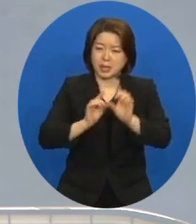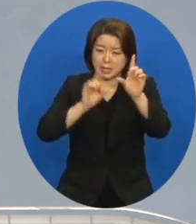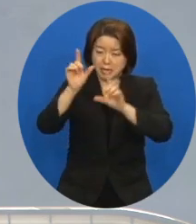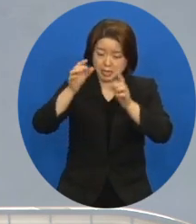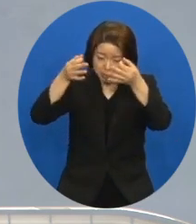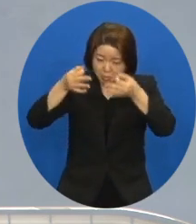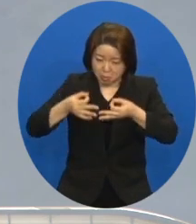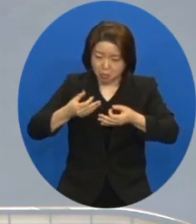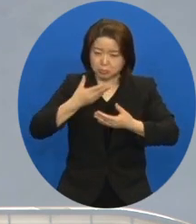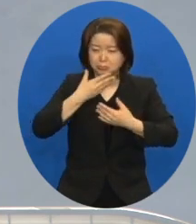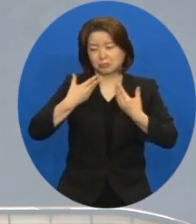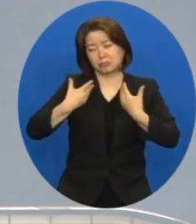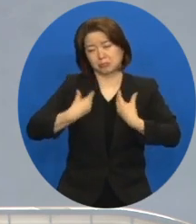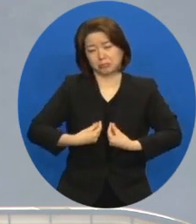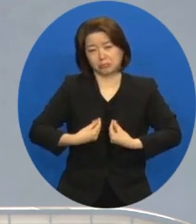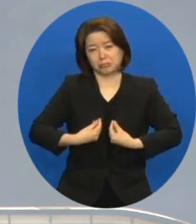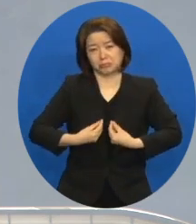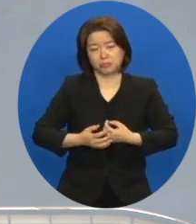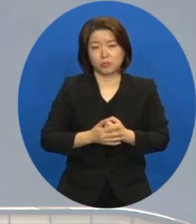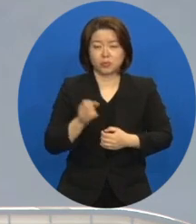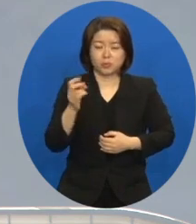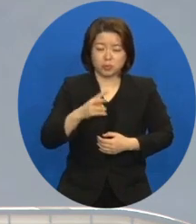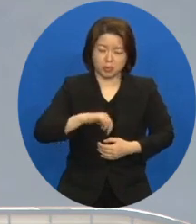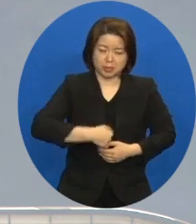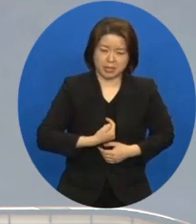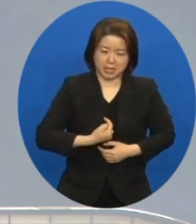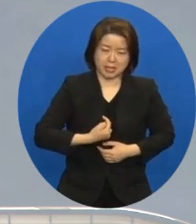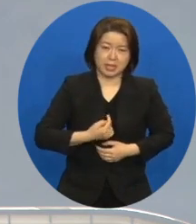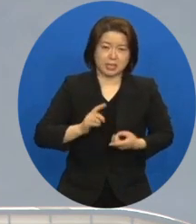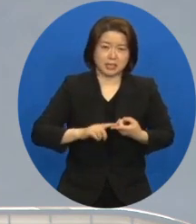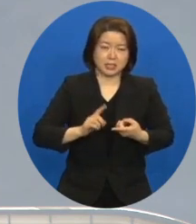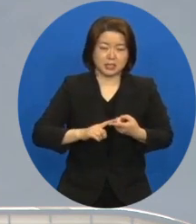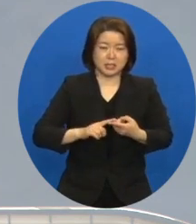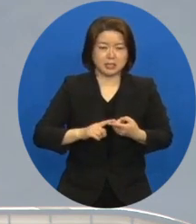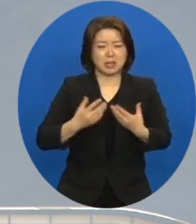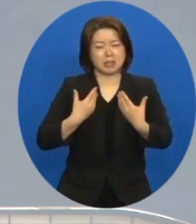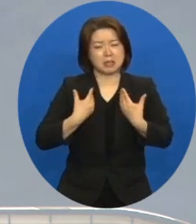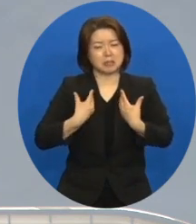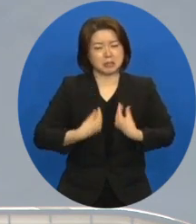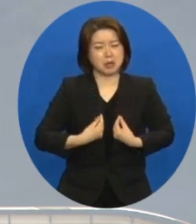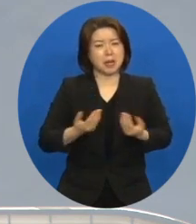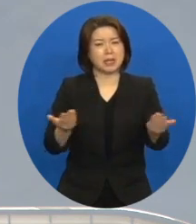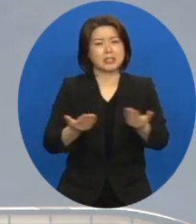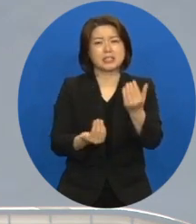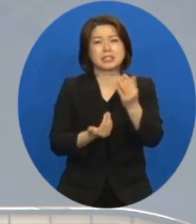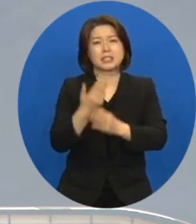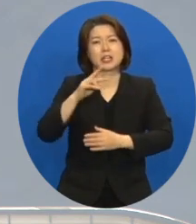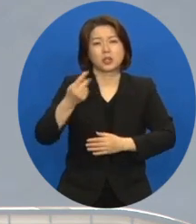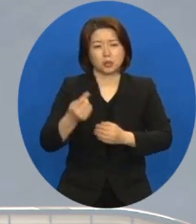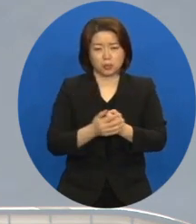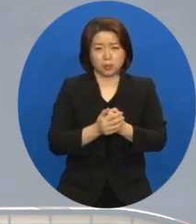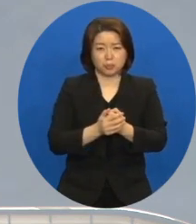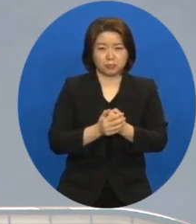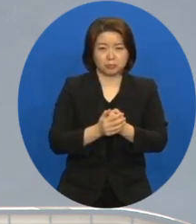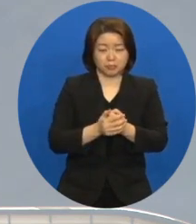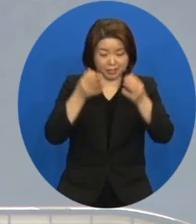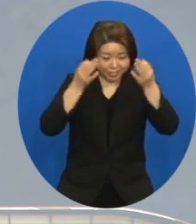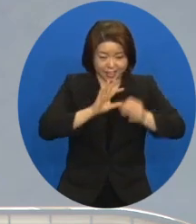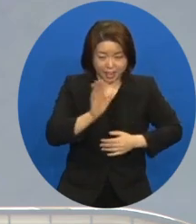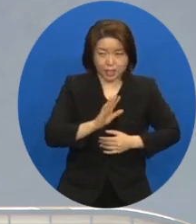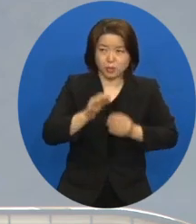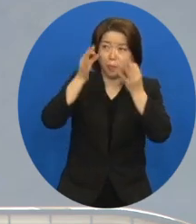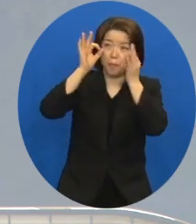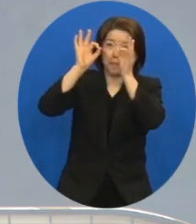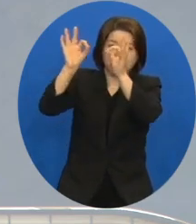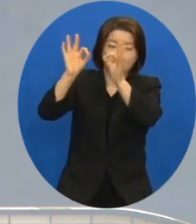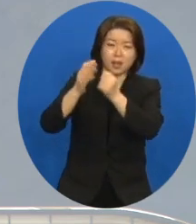낙심하고 여러분 자신에 대해서 절망하는 일이 생겨도 예수님 바라보면 주님은